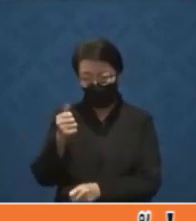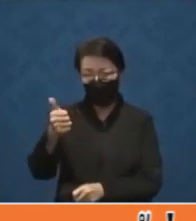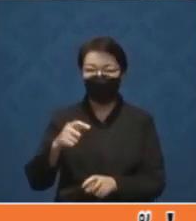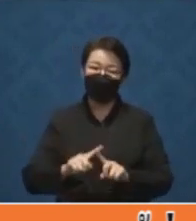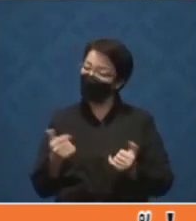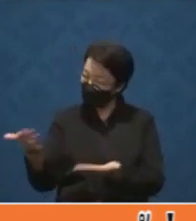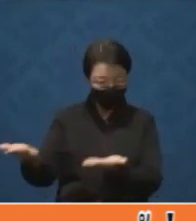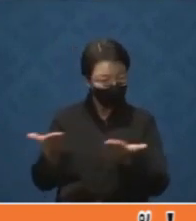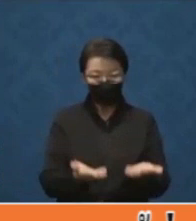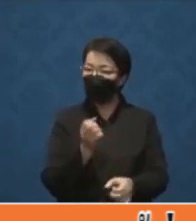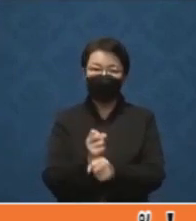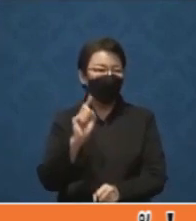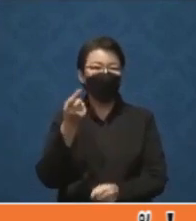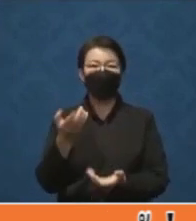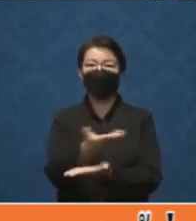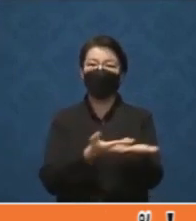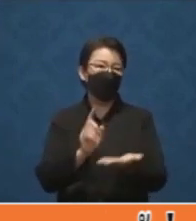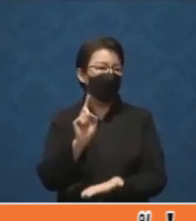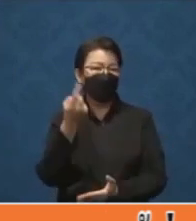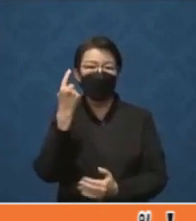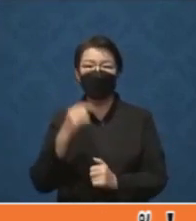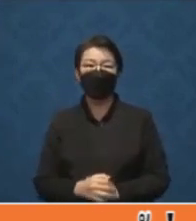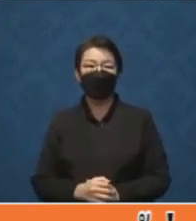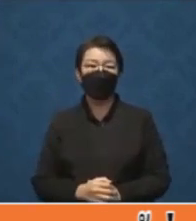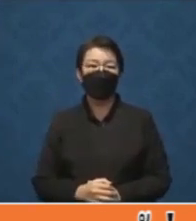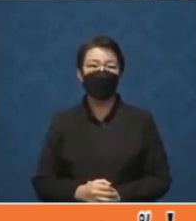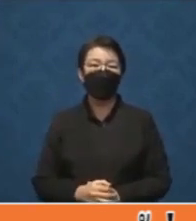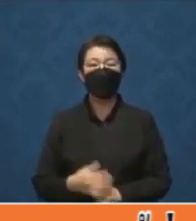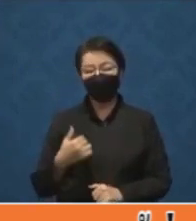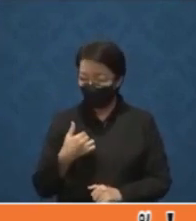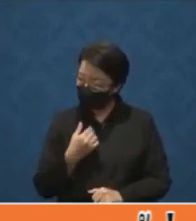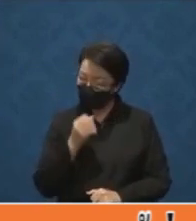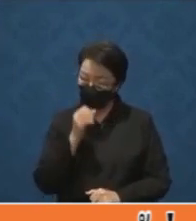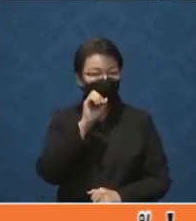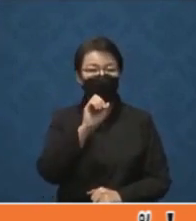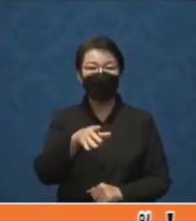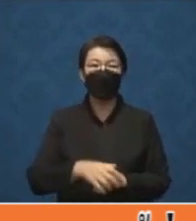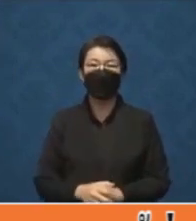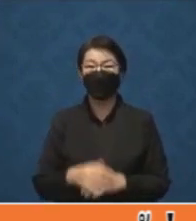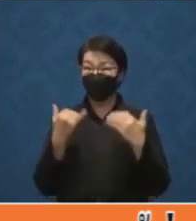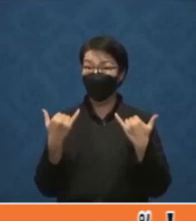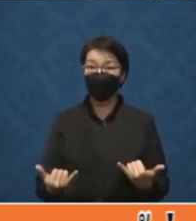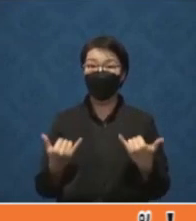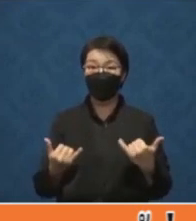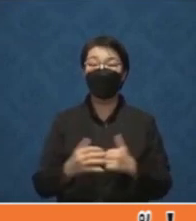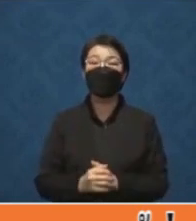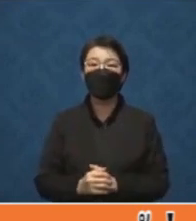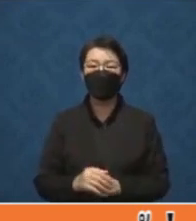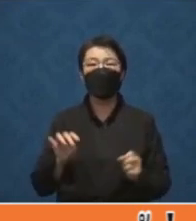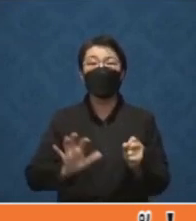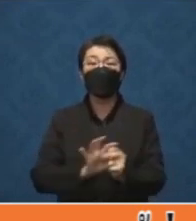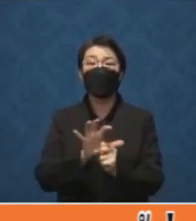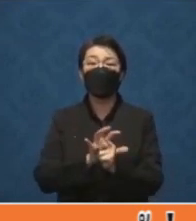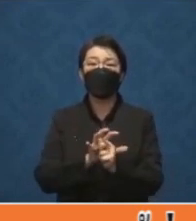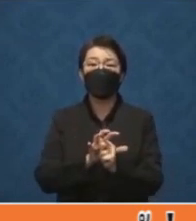งท่านประธานครับตามที่ทุกท่านคงจะทราบกันอยู่แล้ววันนี้เนี่ยสถานการณ์โควิด